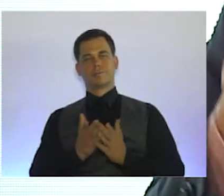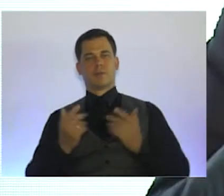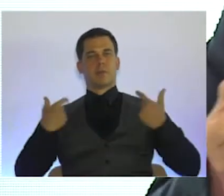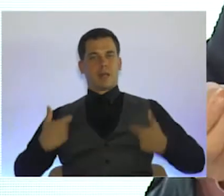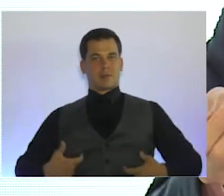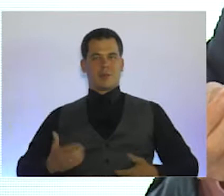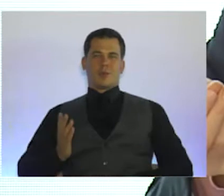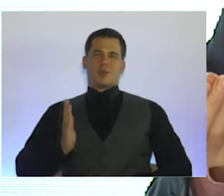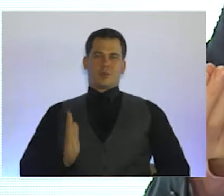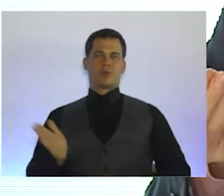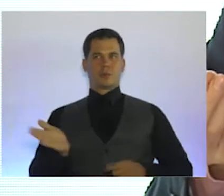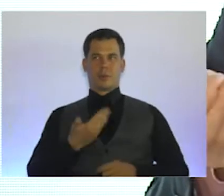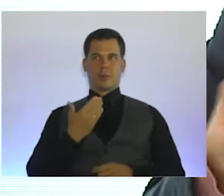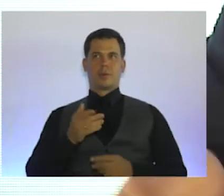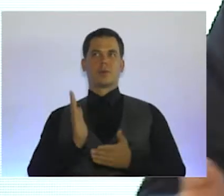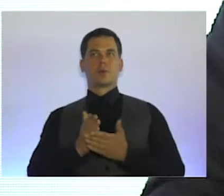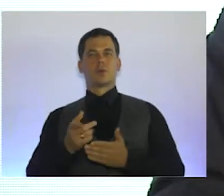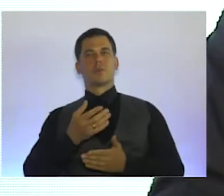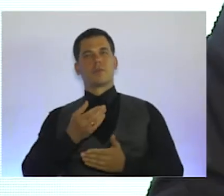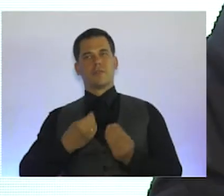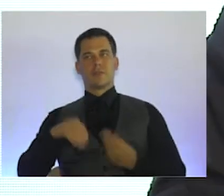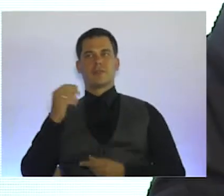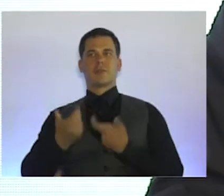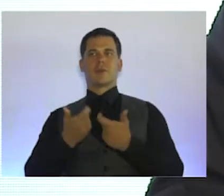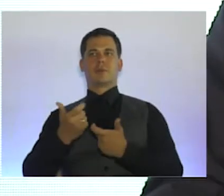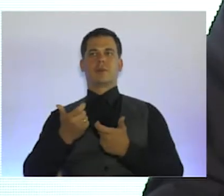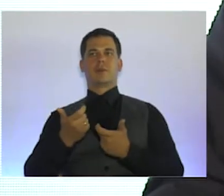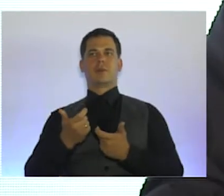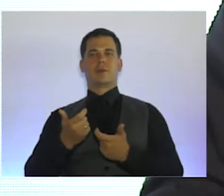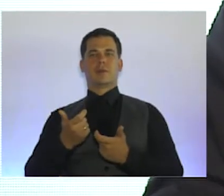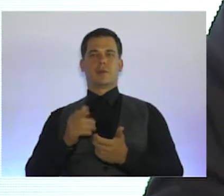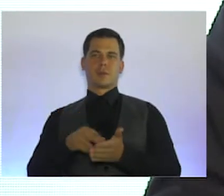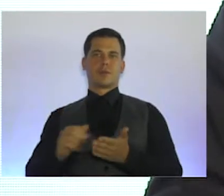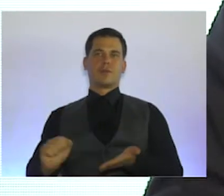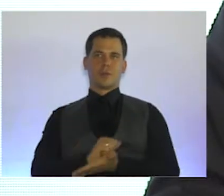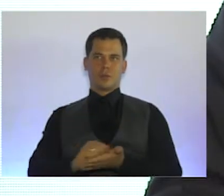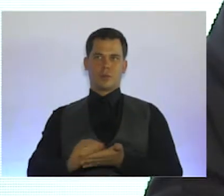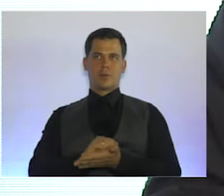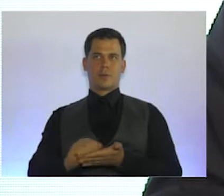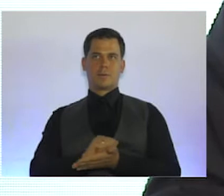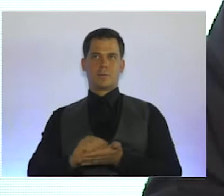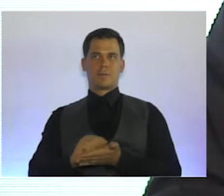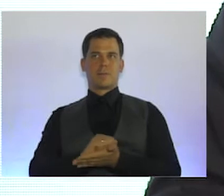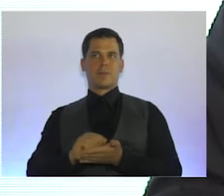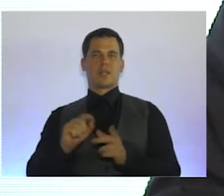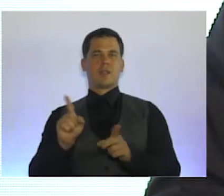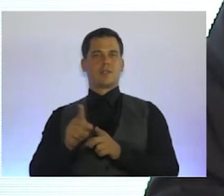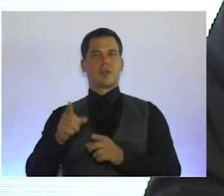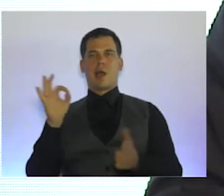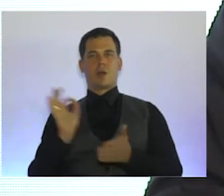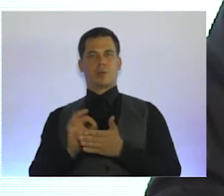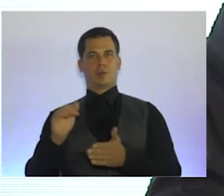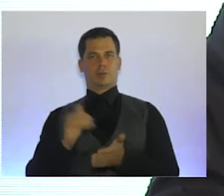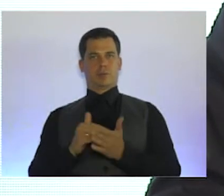powoli zastępowany przez logowanie się do platformy, czy też wydruk na lekcjach konkretnego materiału, który jest w danym momencie i w danej chwili